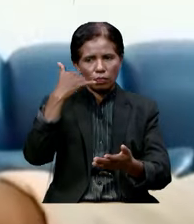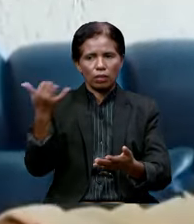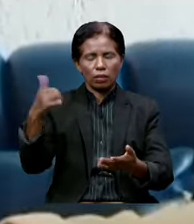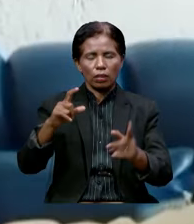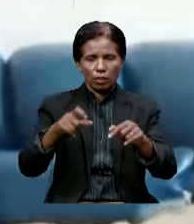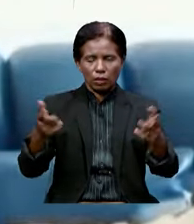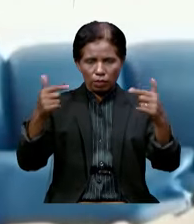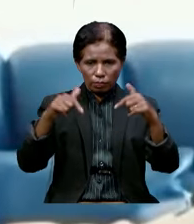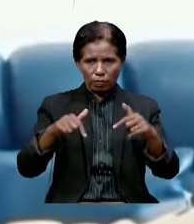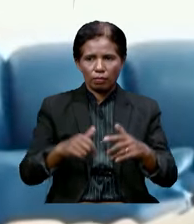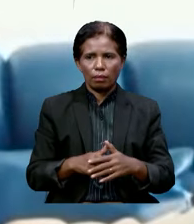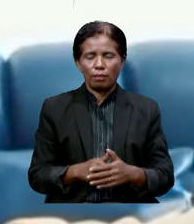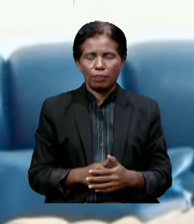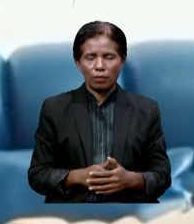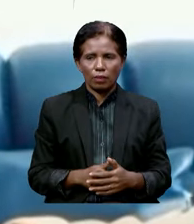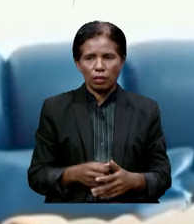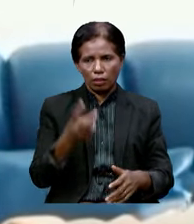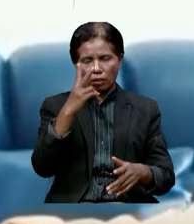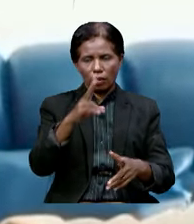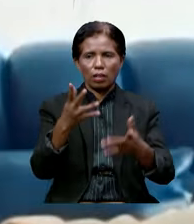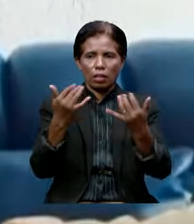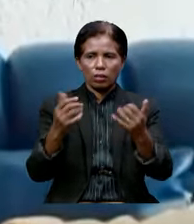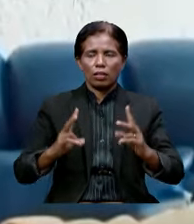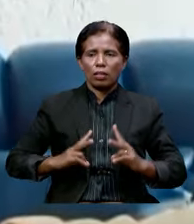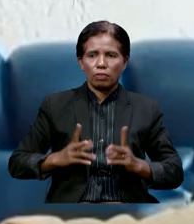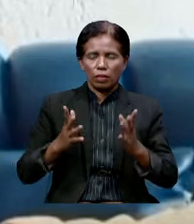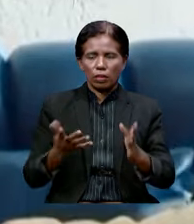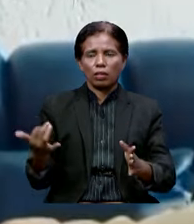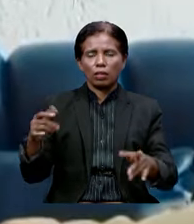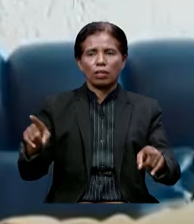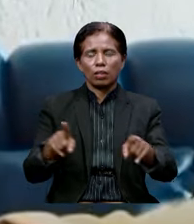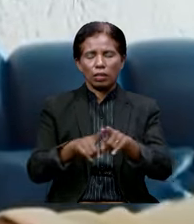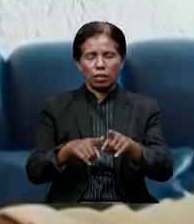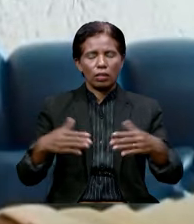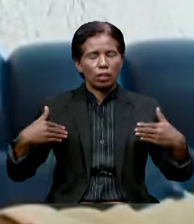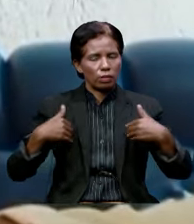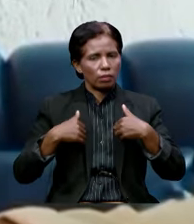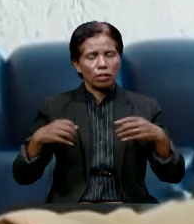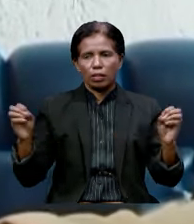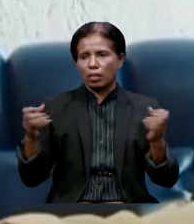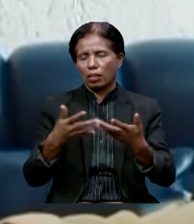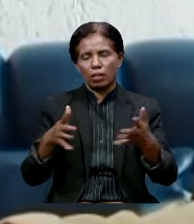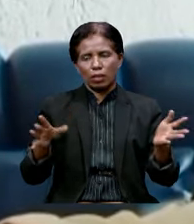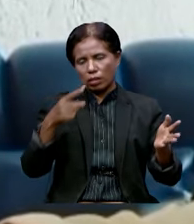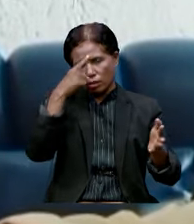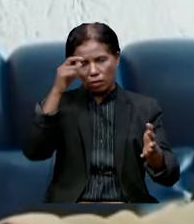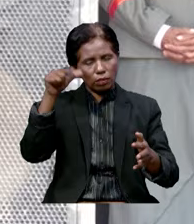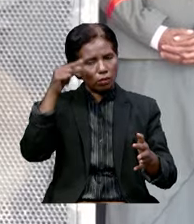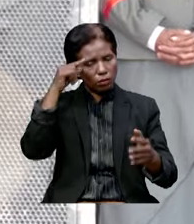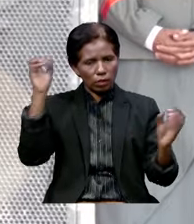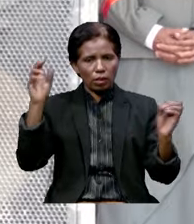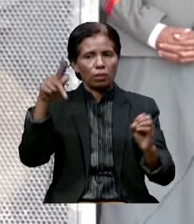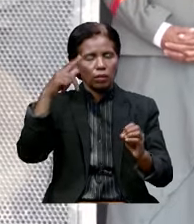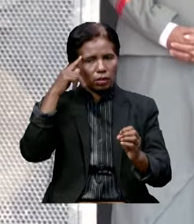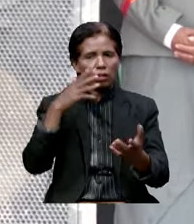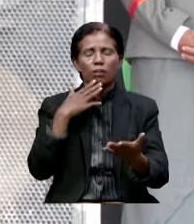mai. Tui rosa fuik ni hare dau daung ne veterano sira hanesan animal ne ben nain la iha tamba governo la iha politike